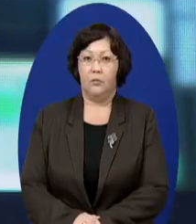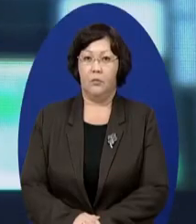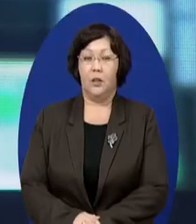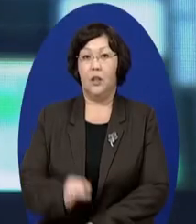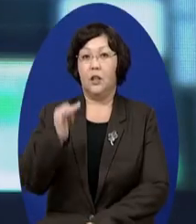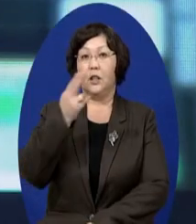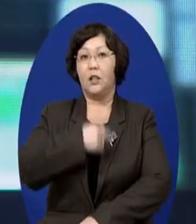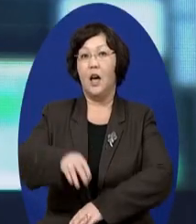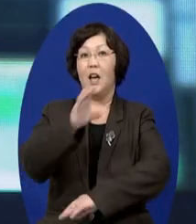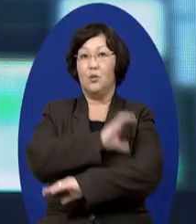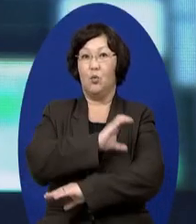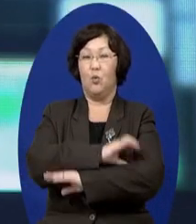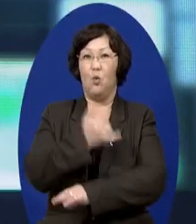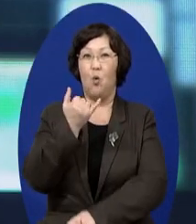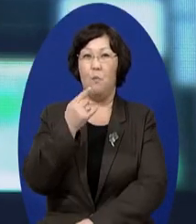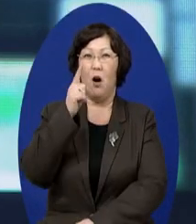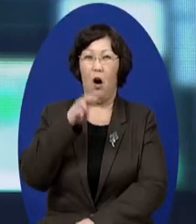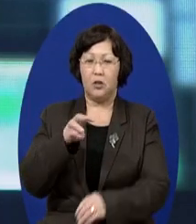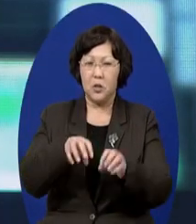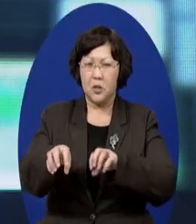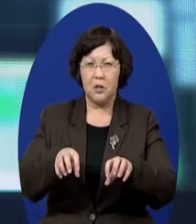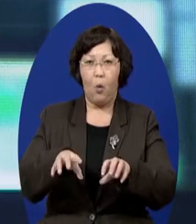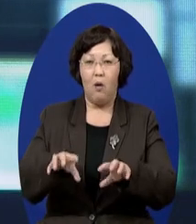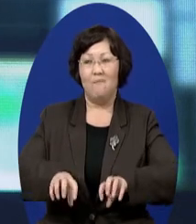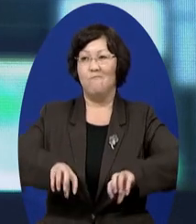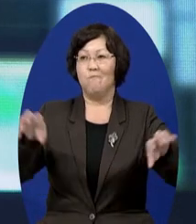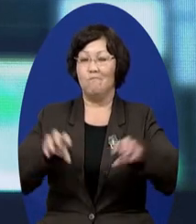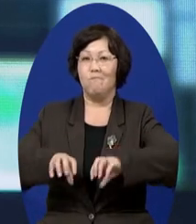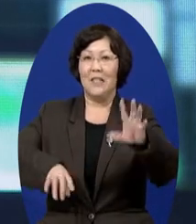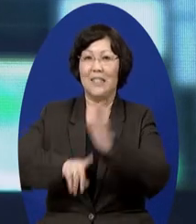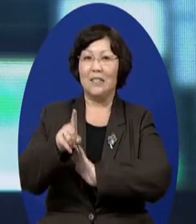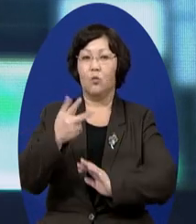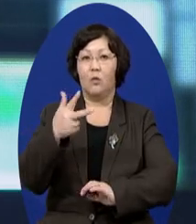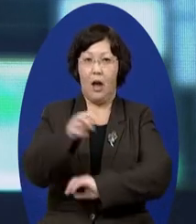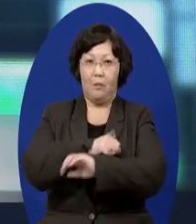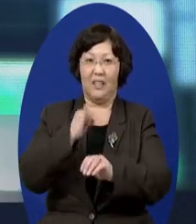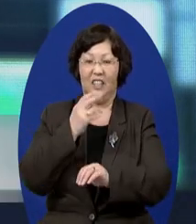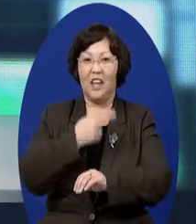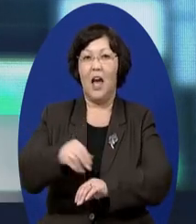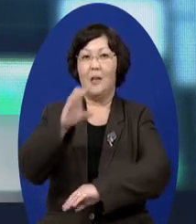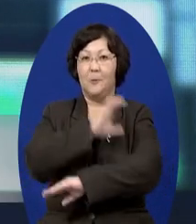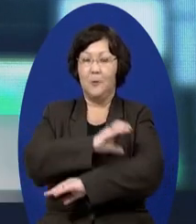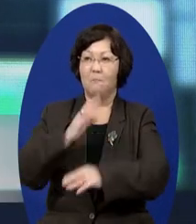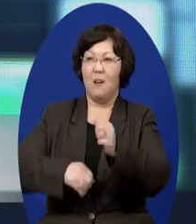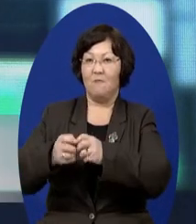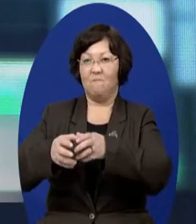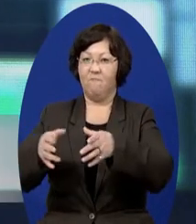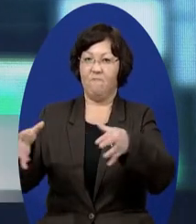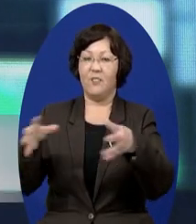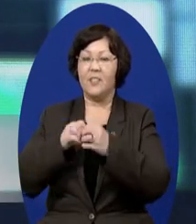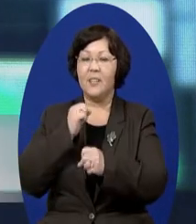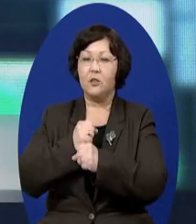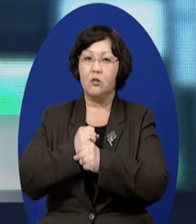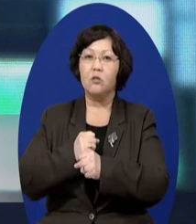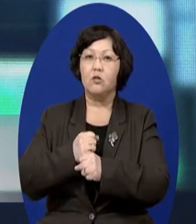Ихтэй сургуулиудыг хотоос гаргаж төвлөрлийг сааруулах хүрээнд эхний 3 аймагт их сургуулийн цогцлбарын төлөвлөлт хийж эхлээд байна. Ихтэй сургуулиудыг хотоос гаргах цогцлбар